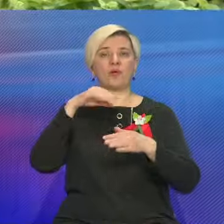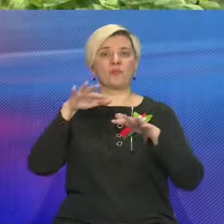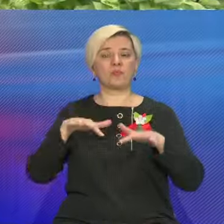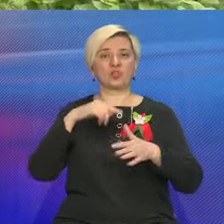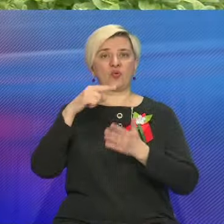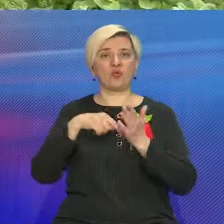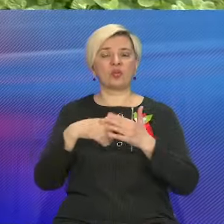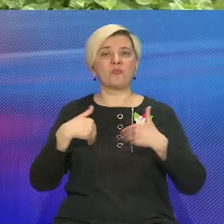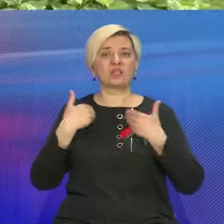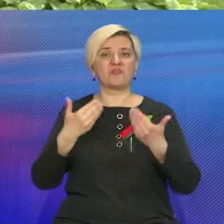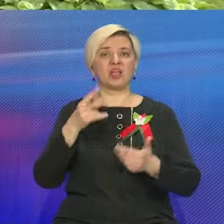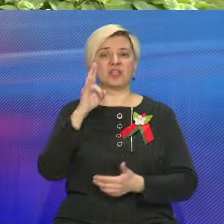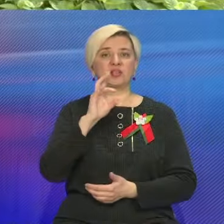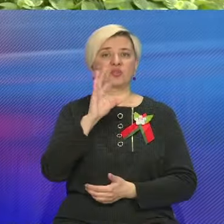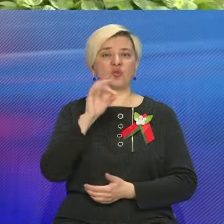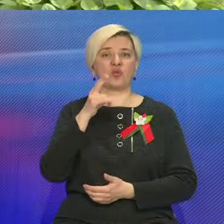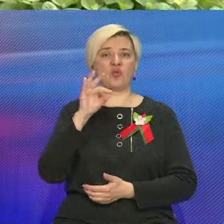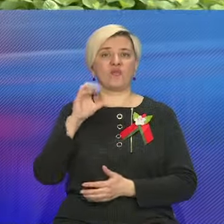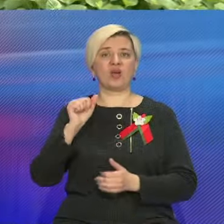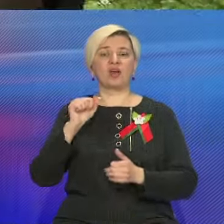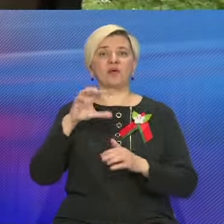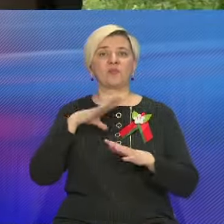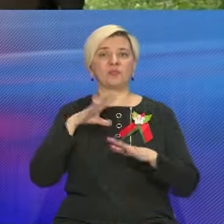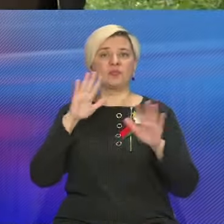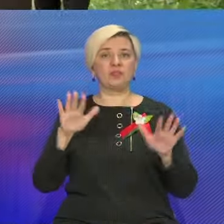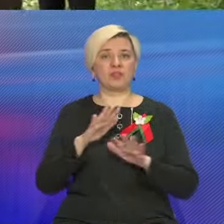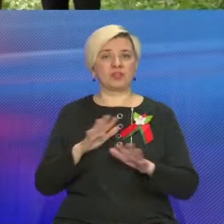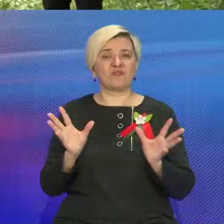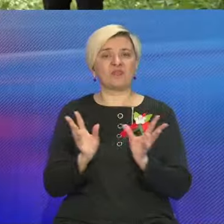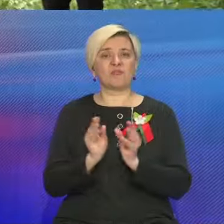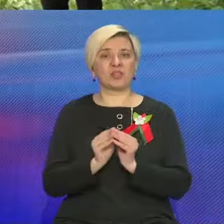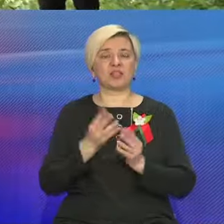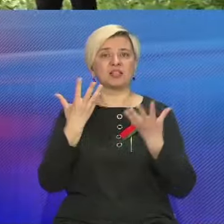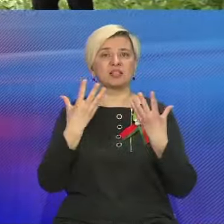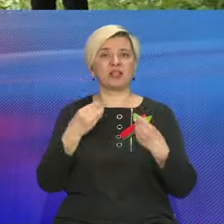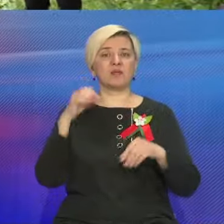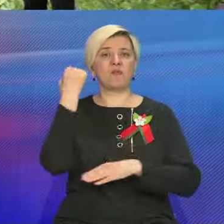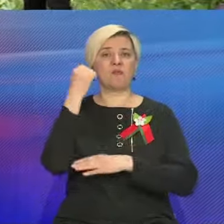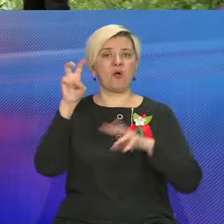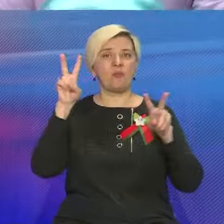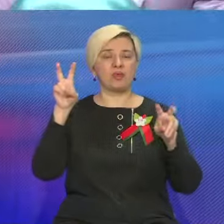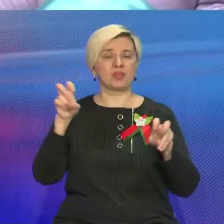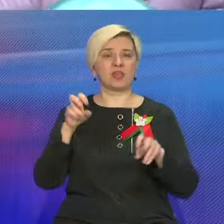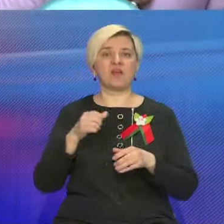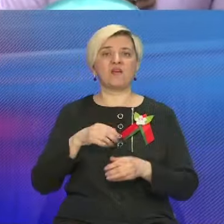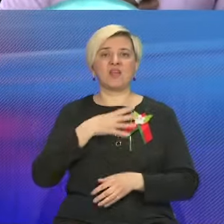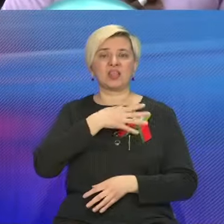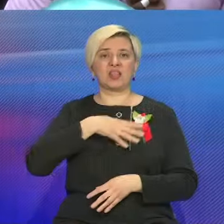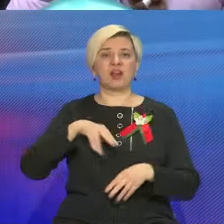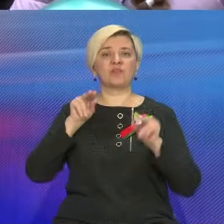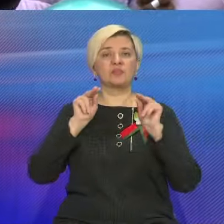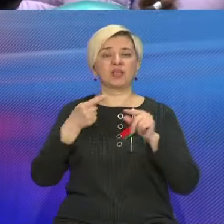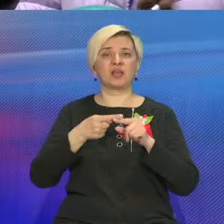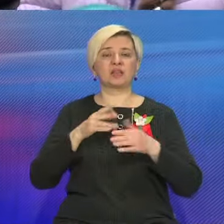Сакалова. Пасярод двара усе разам заспявалі «Дзень перамогі». Ветэран Вялікай Айчыннай прызнаецца, гэта песня ідзе з ім па